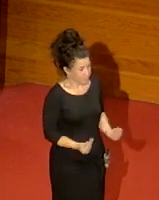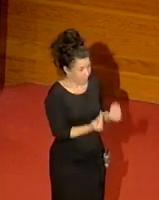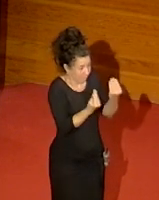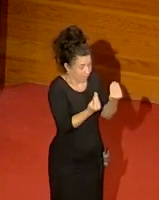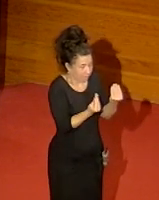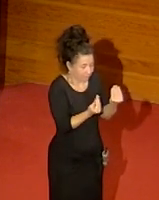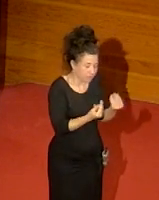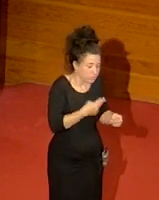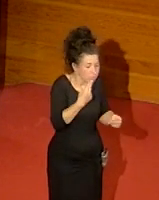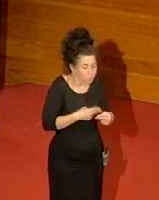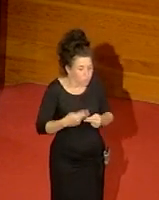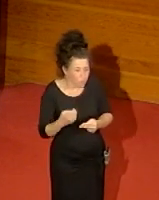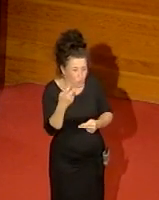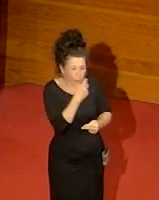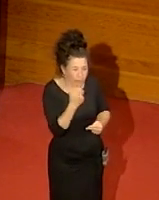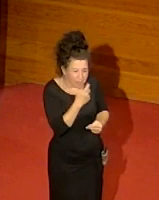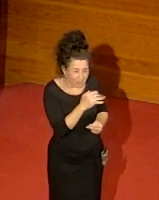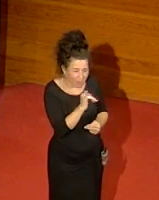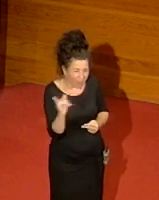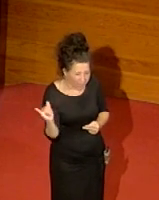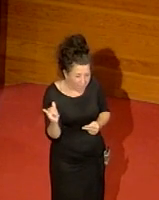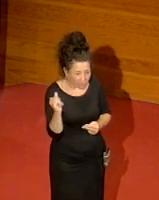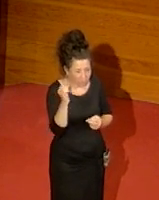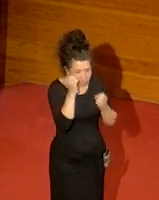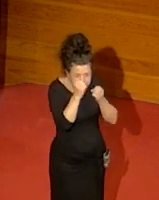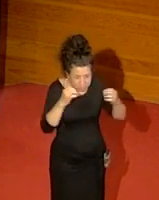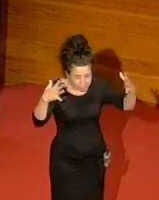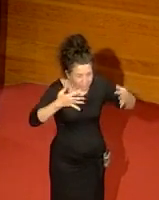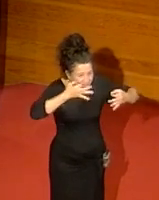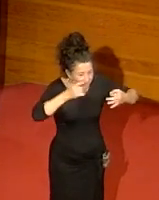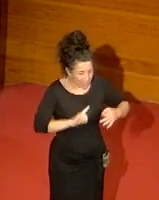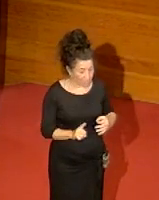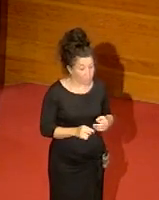mugetan mito asko daude, eta mugek historia oso gogorra kontatzen dituzte. Gurean,